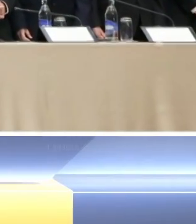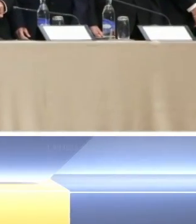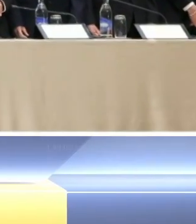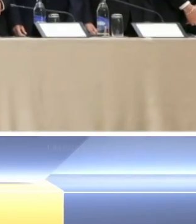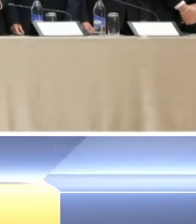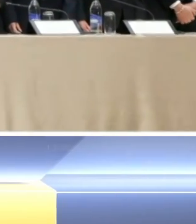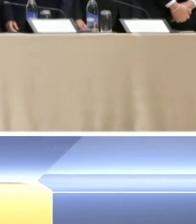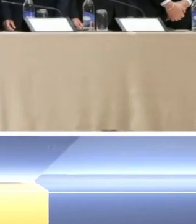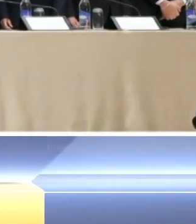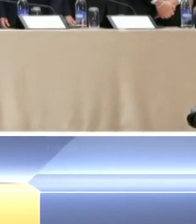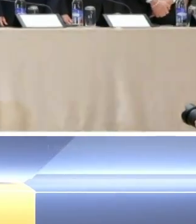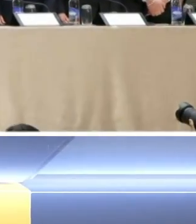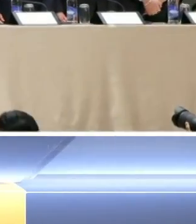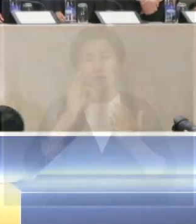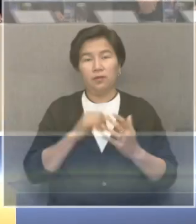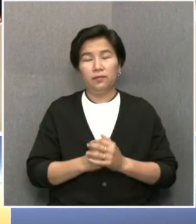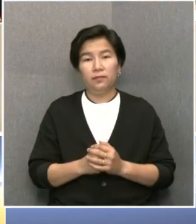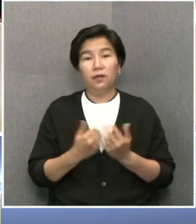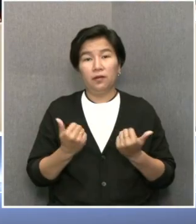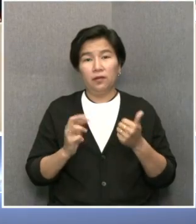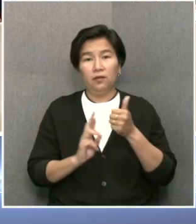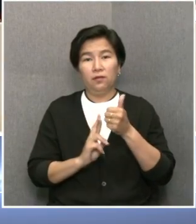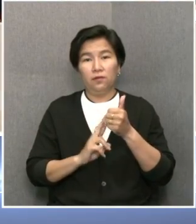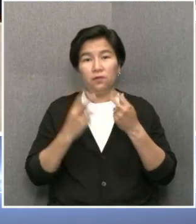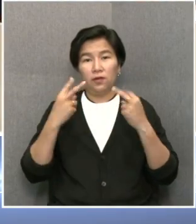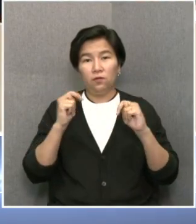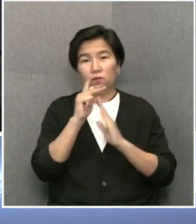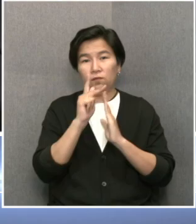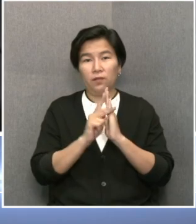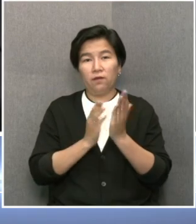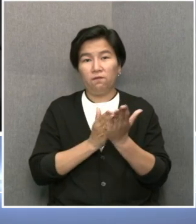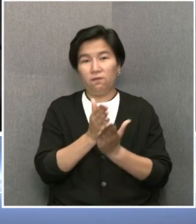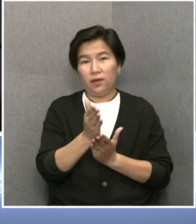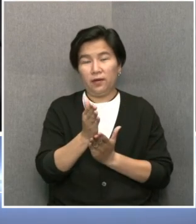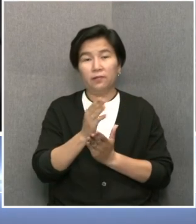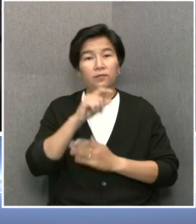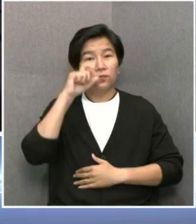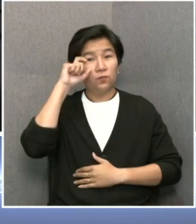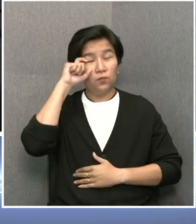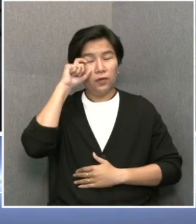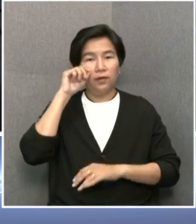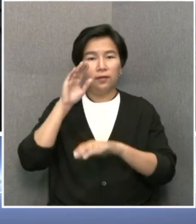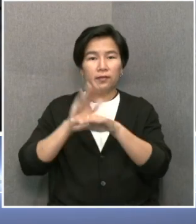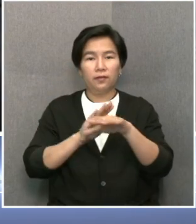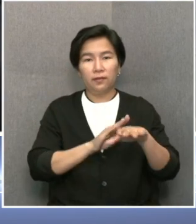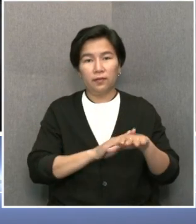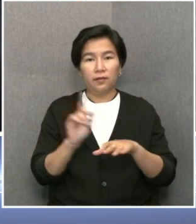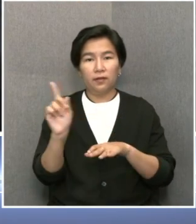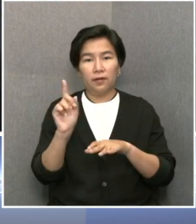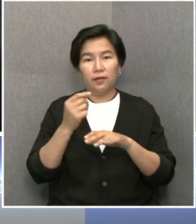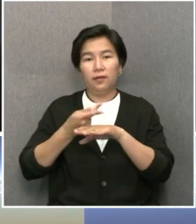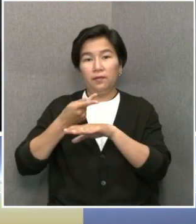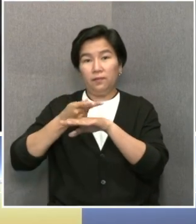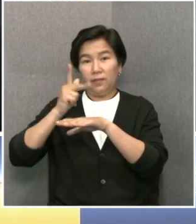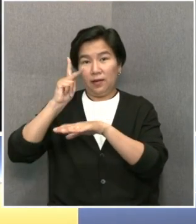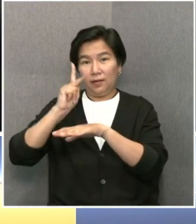รัฐมนตรีส่วนทางด้านรองนายกรัฐมนตรีฝ่ายกฎหมายออกมาเตือนเลยนะคะว่าประธานรัฐสภาทูลเกล้าชื่อนายก